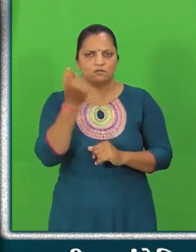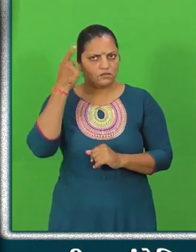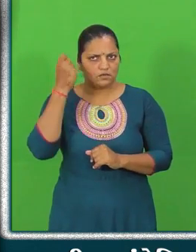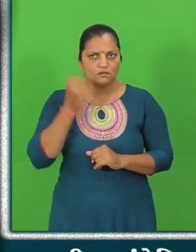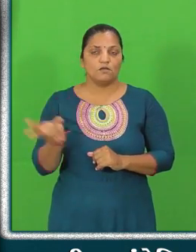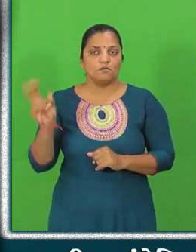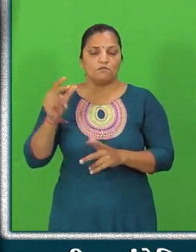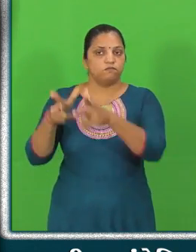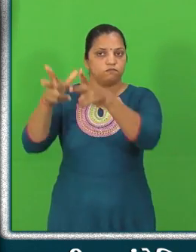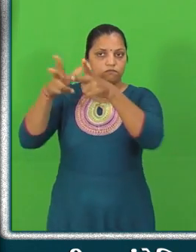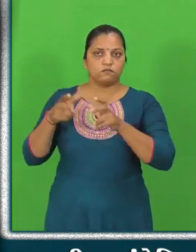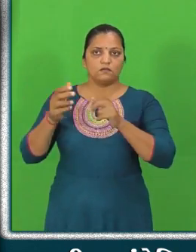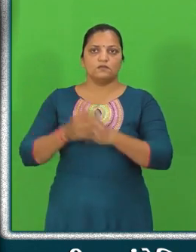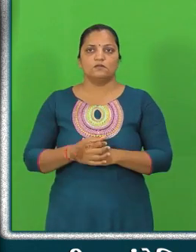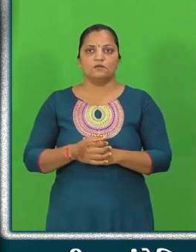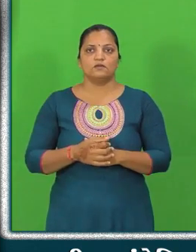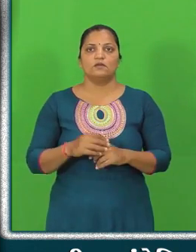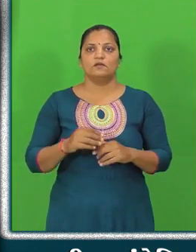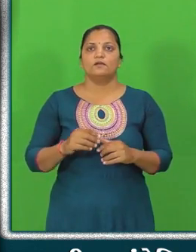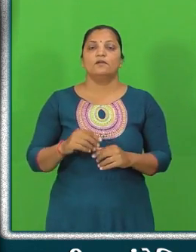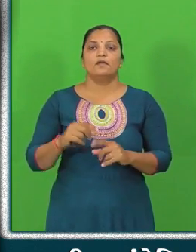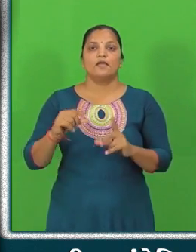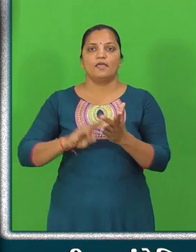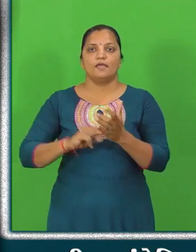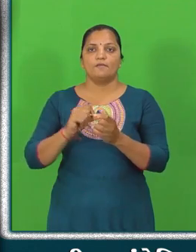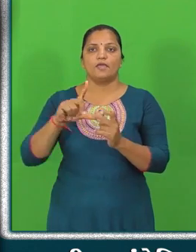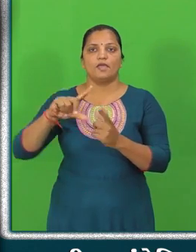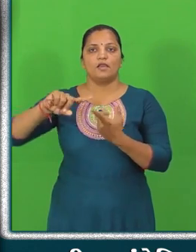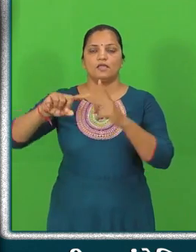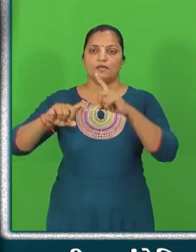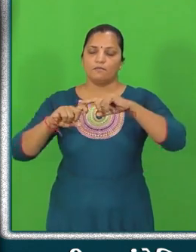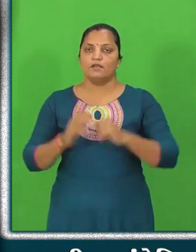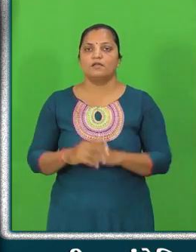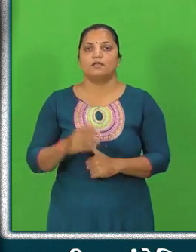સમજ પડી હોય તો તમે કહી શકો છો. નુરીનભાઈ મલેક થેન્ક યુ,